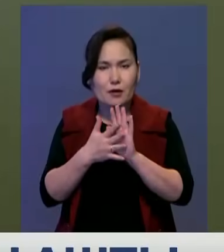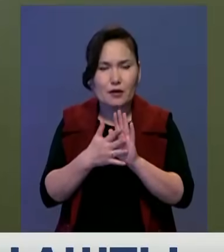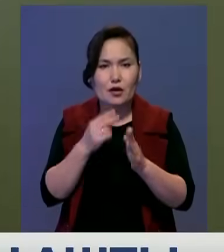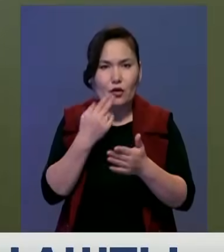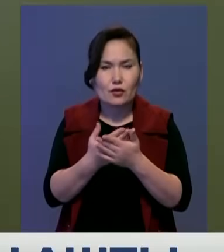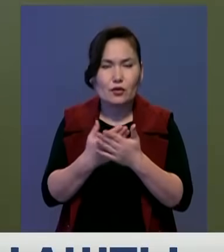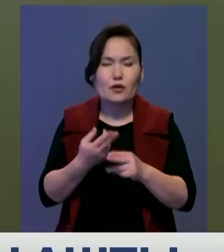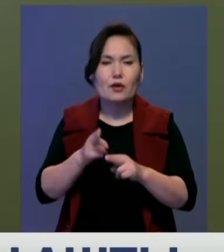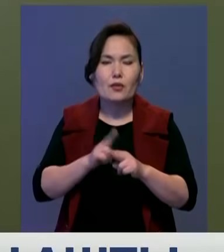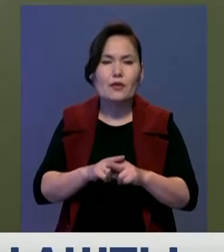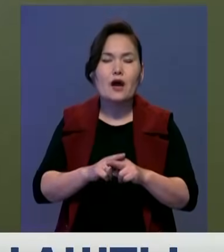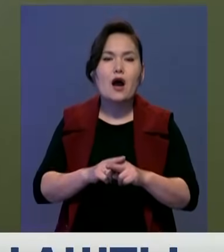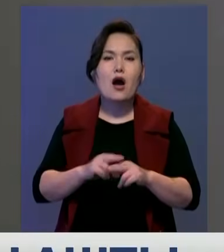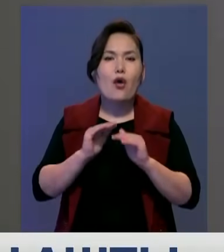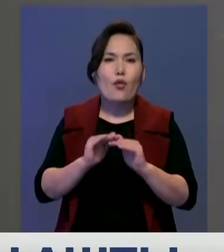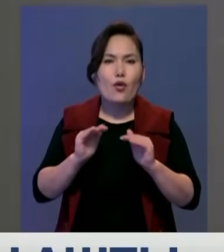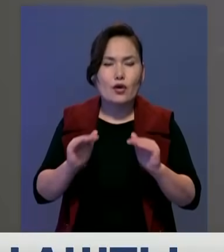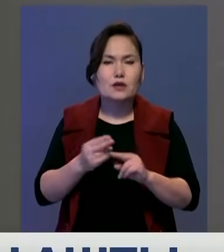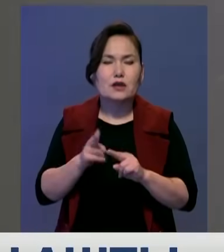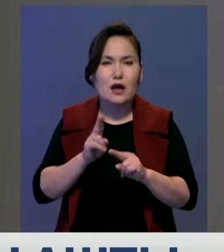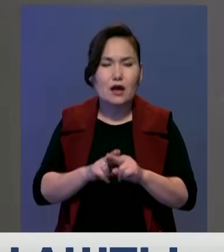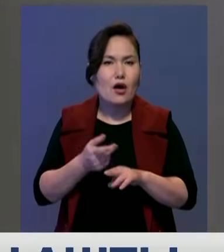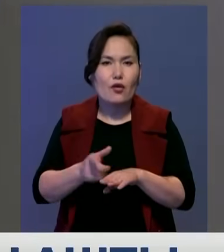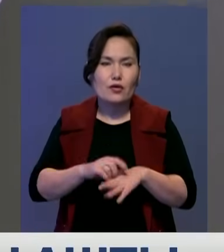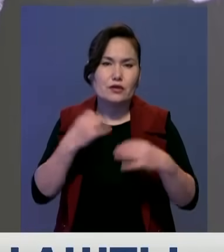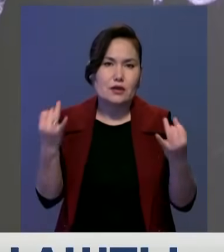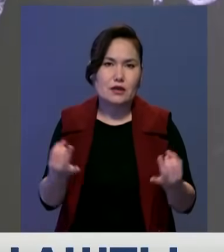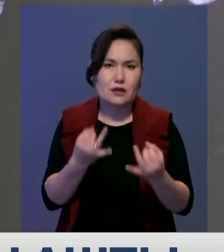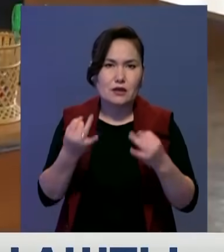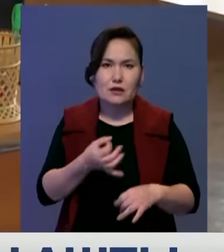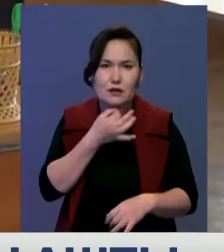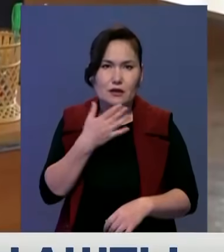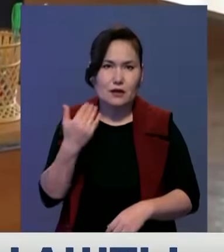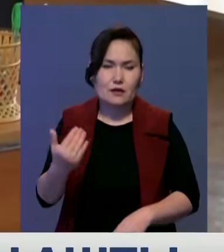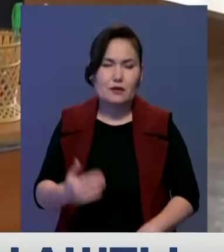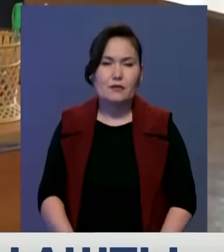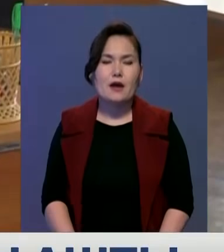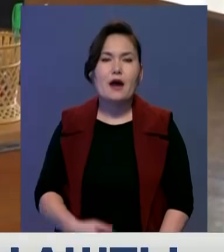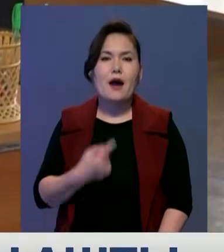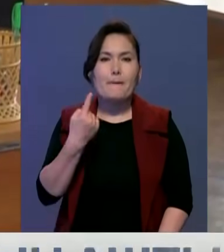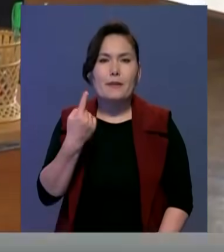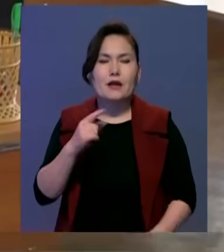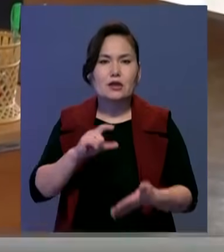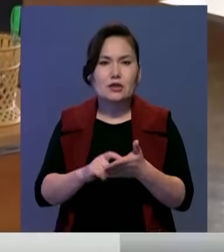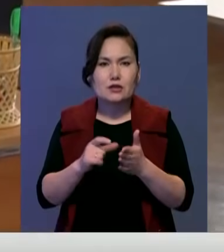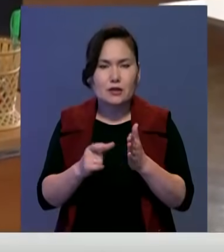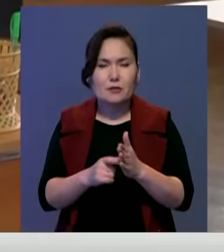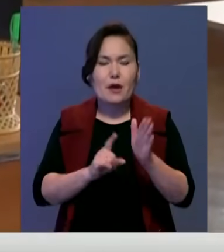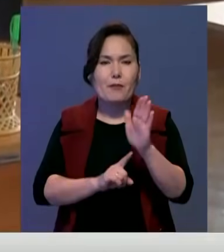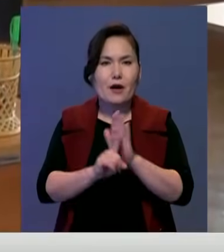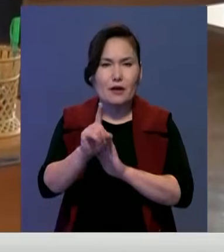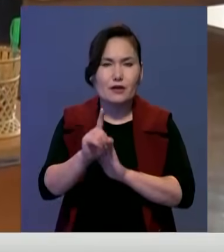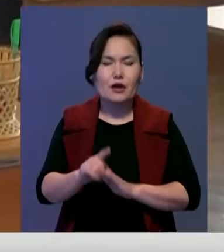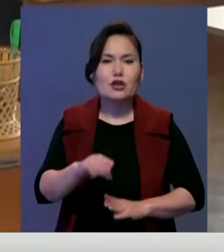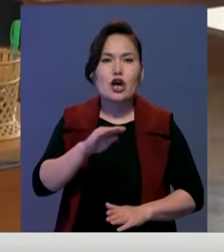байқаған. Сондықтан оқушылар мектепке келіп оқи бастаса да, бұл бастамасын жалғастыра бермек. Мен 1-ші сыныптан бастап